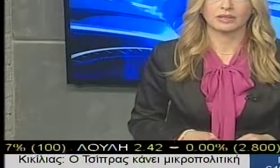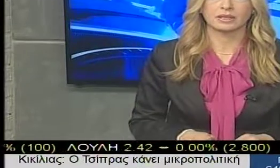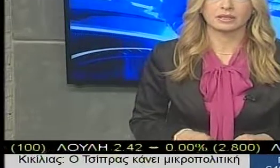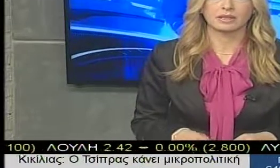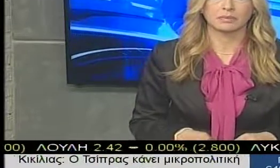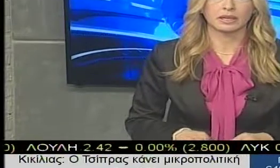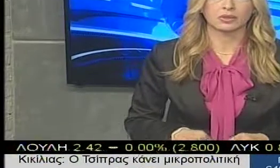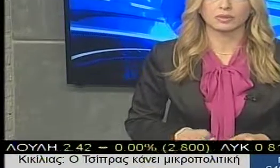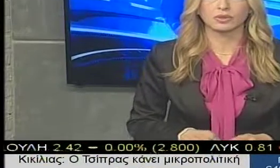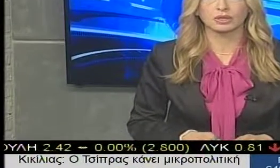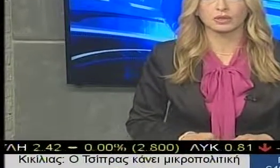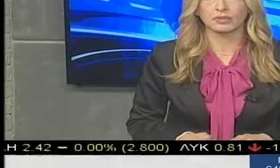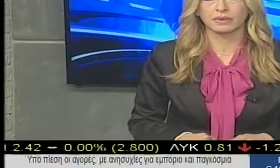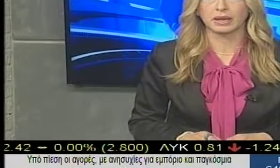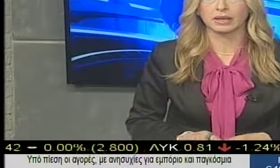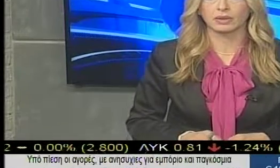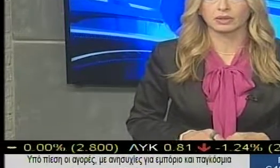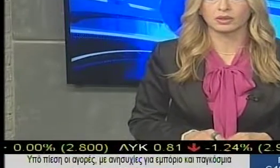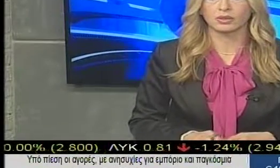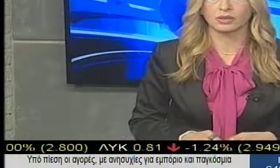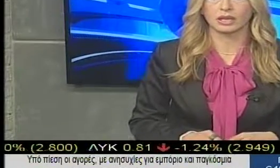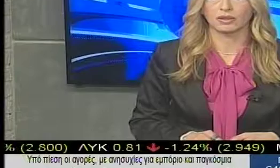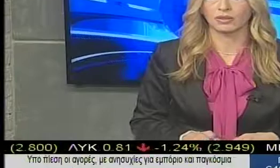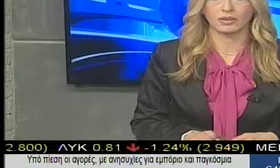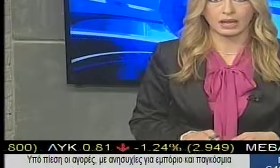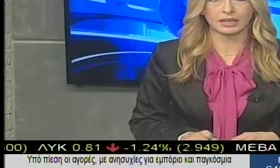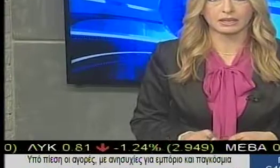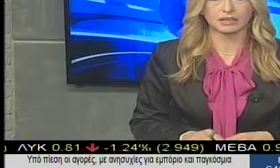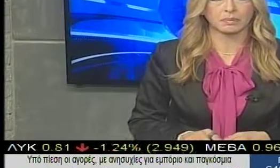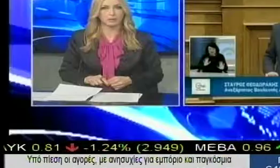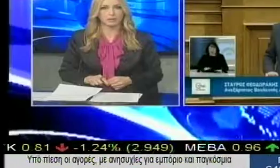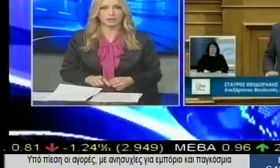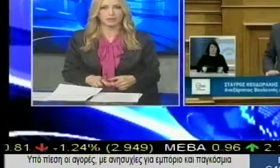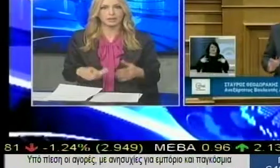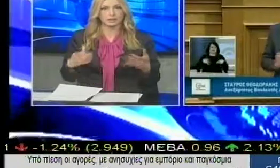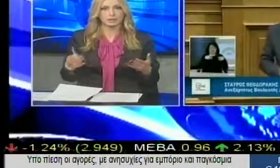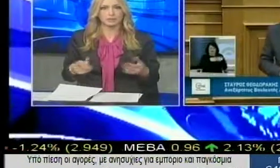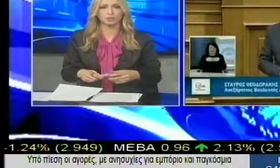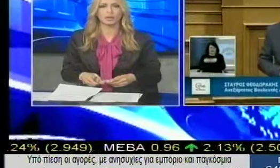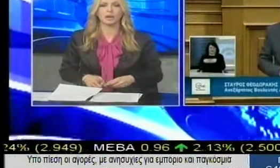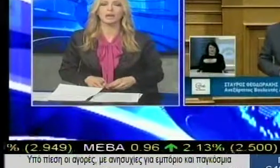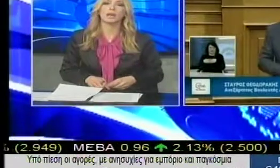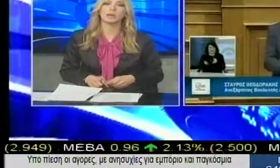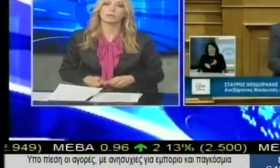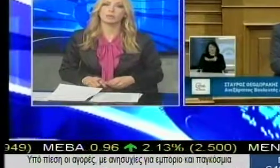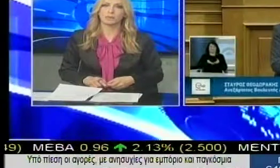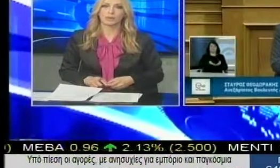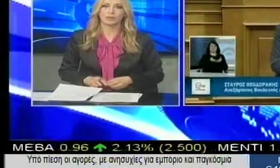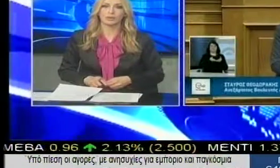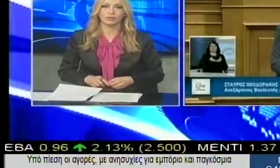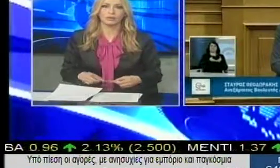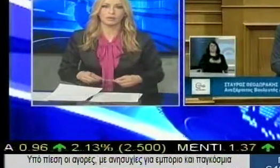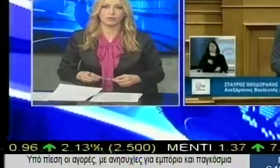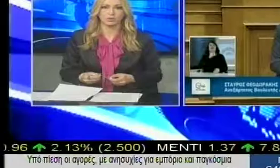Βουλή. Αυτή τη στιγμή νομίζω ότι στο βήμα είναι ο κύριος Θεοδωράκης. Να πάρουμε μια ιδέα και θα τα συζητήσουμε όλα με τον